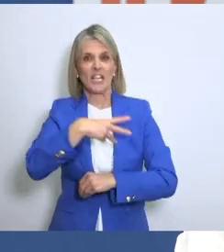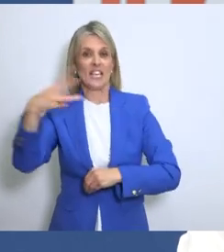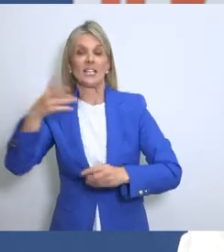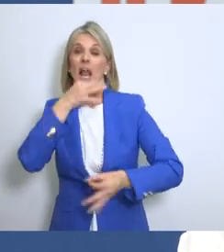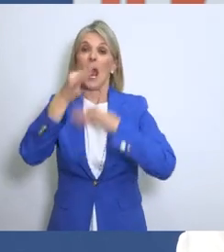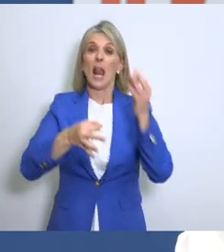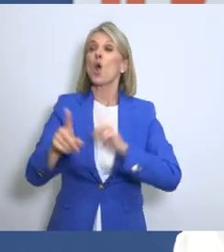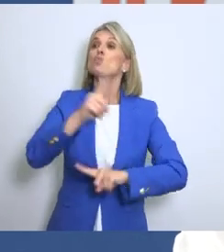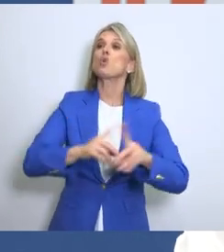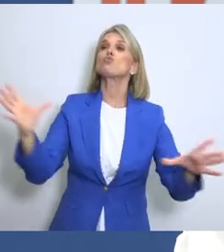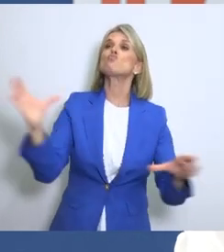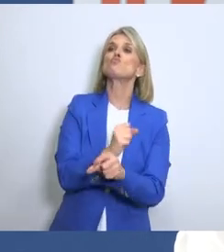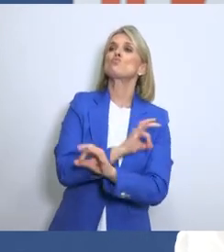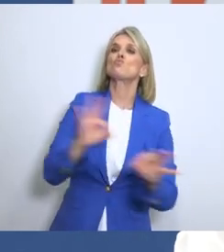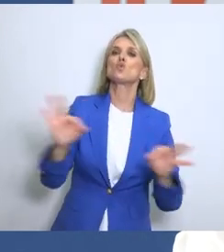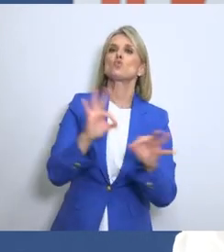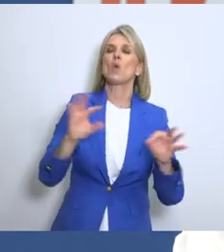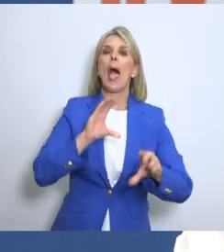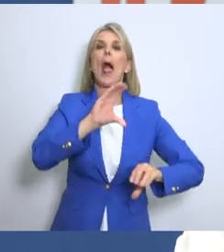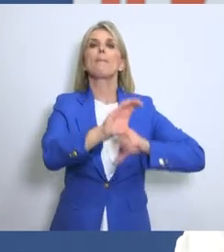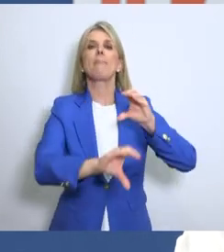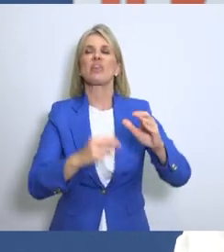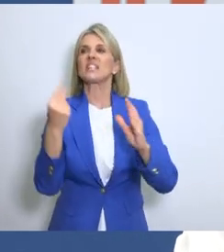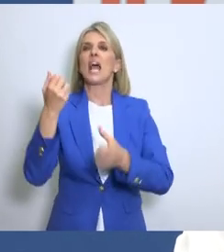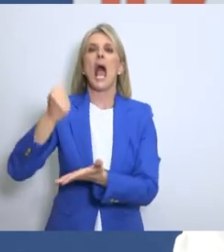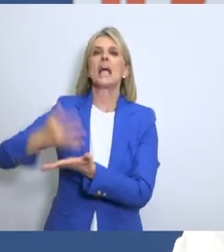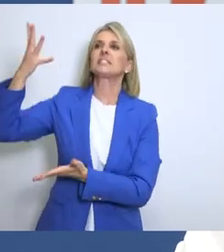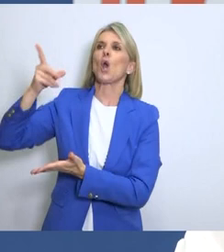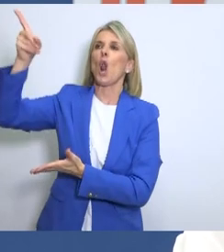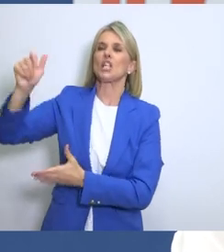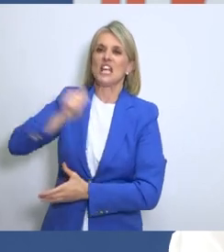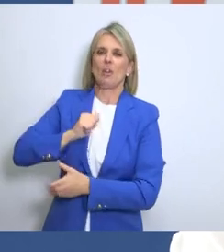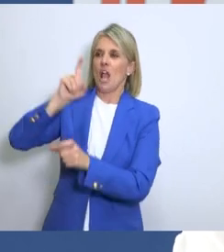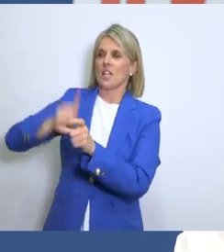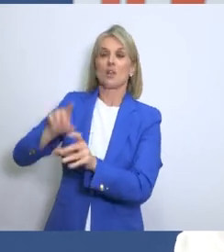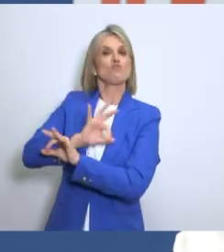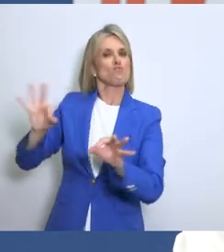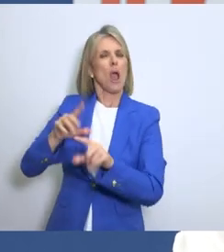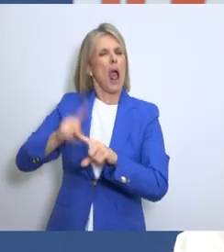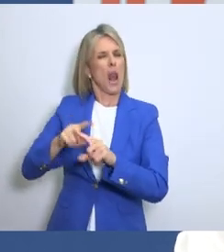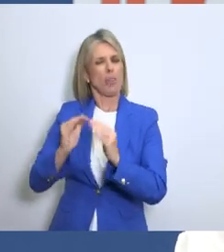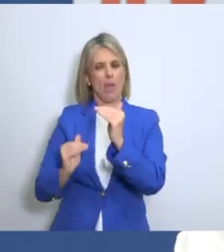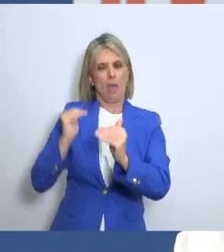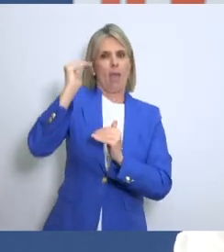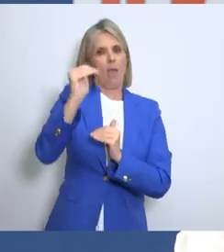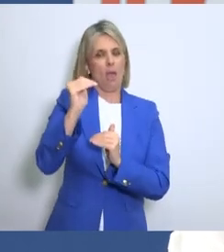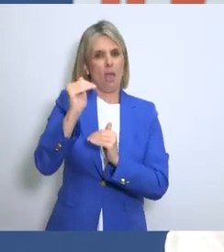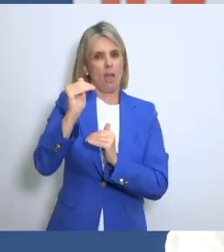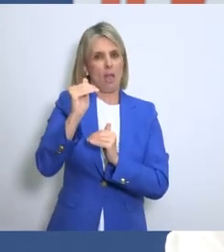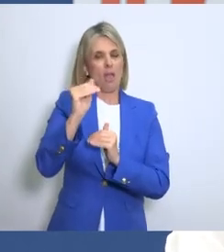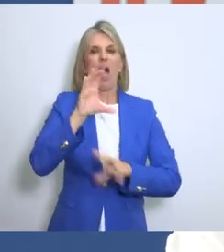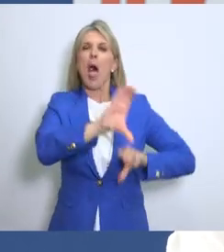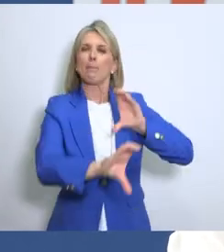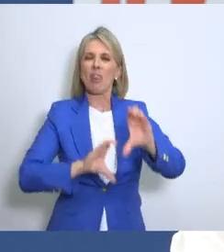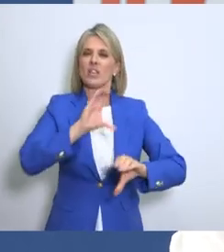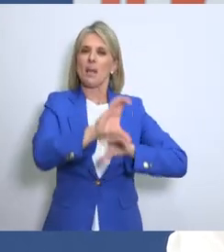θα μας εξασφαλίσει την επενδυτική βαθμίδα, τα αιματηρά πρωτογενή πλεονάσματα που τη